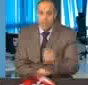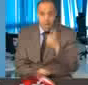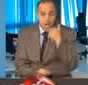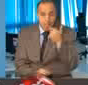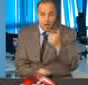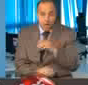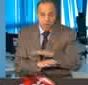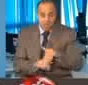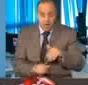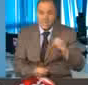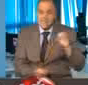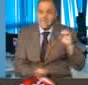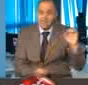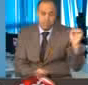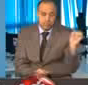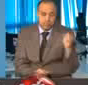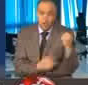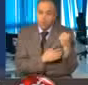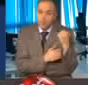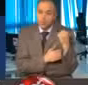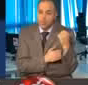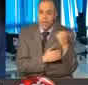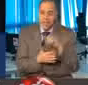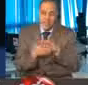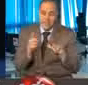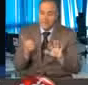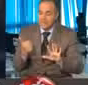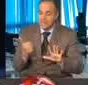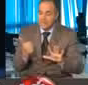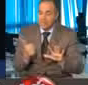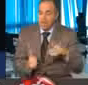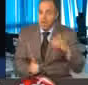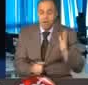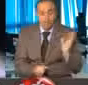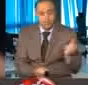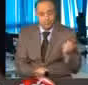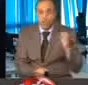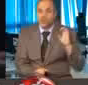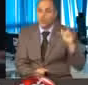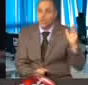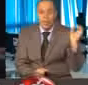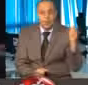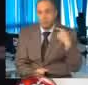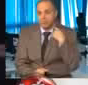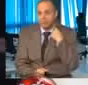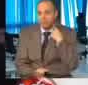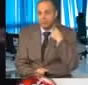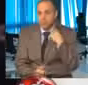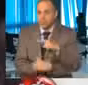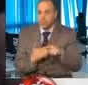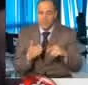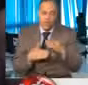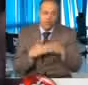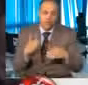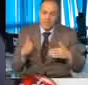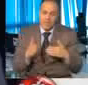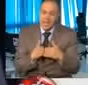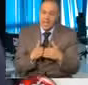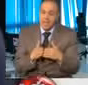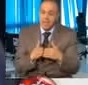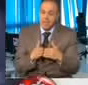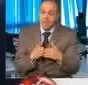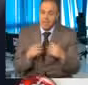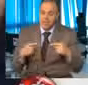وأنهى سيليش بذلك البطولة في المركز السادس، فيما تأهلت شيكوري رغم هزيمته للدور نصف النهائي